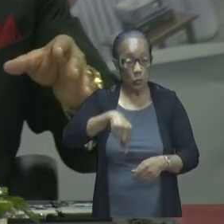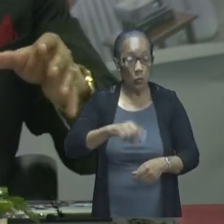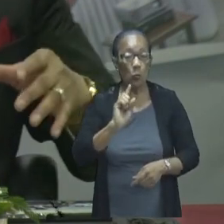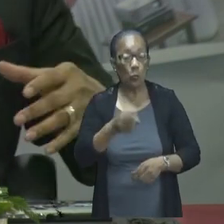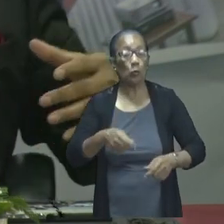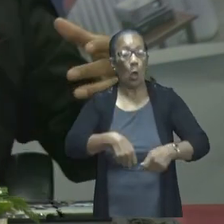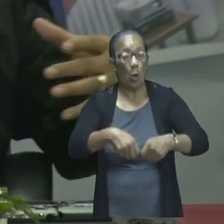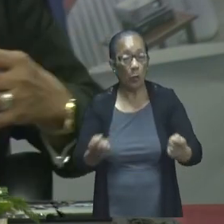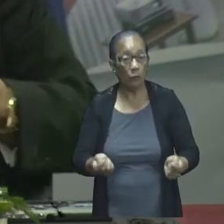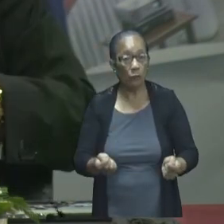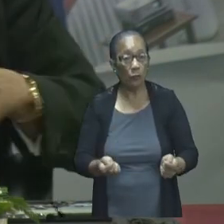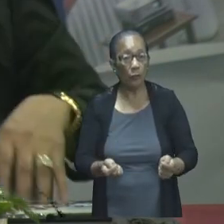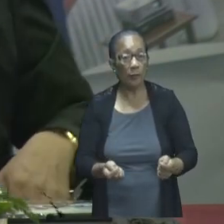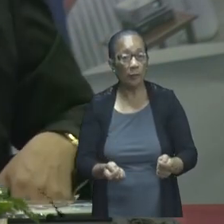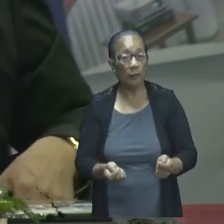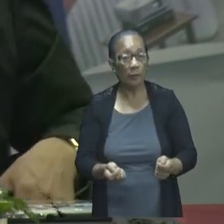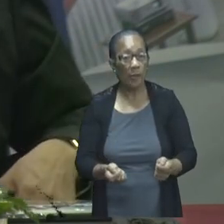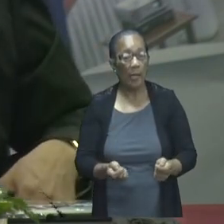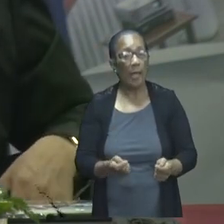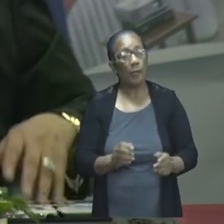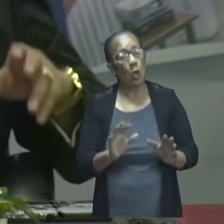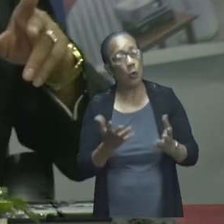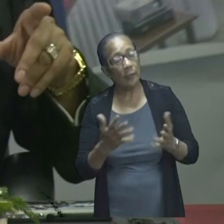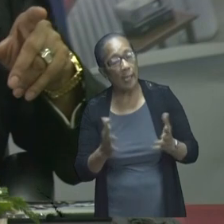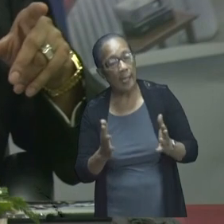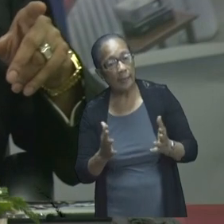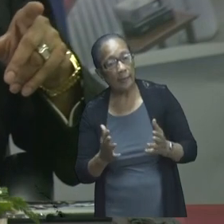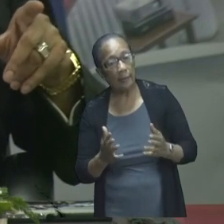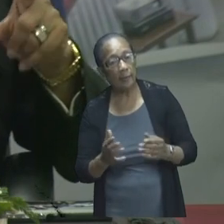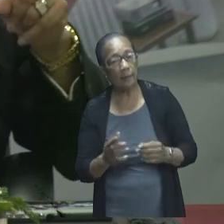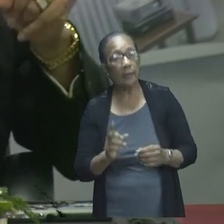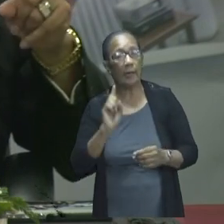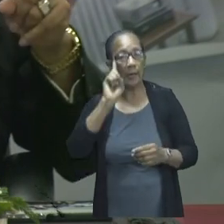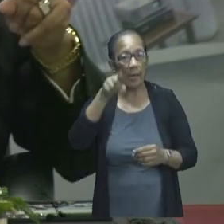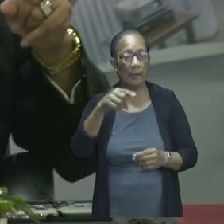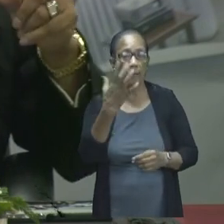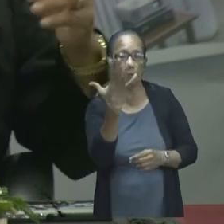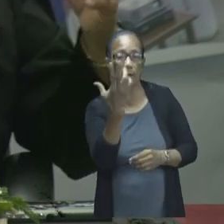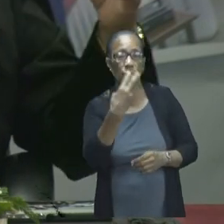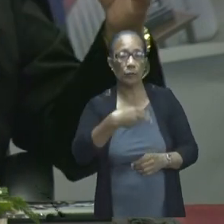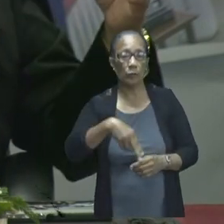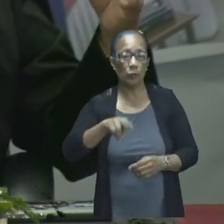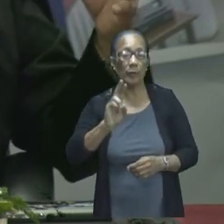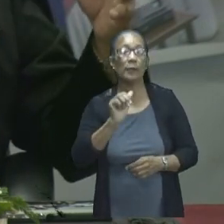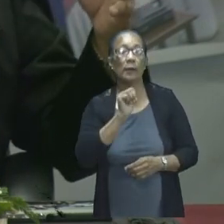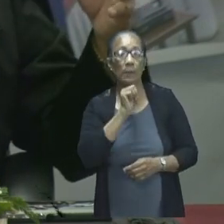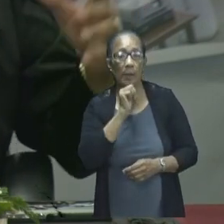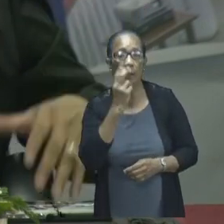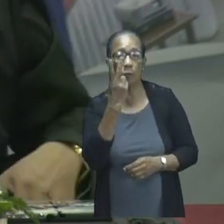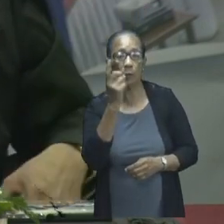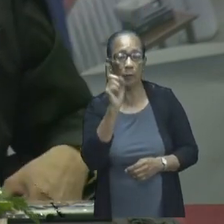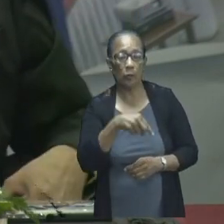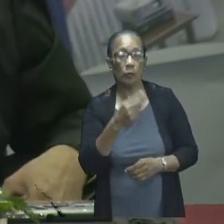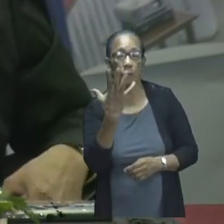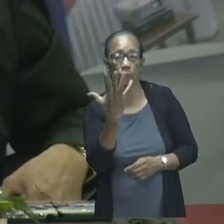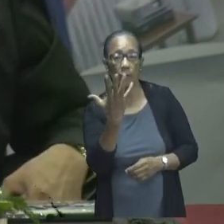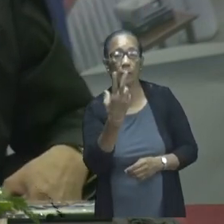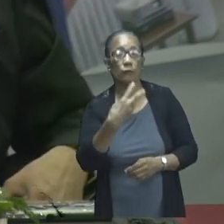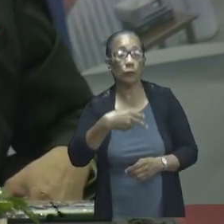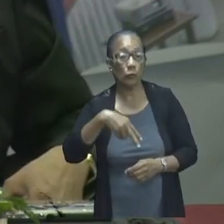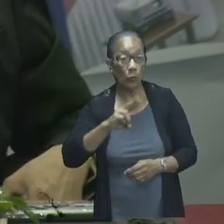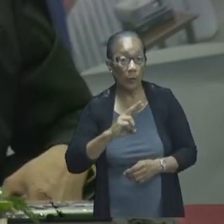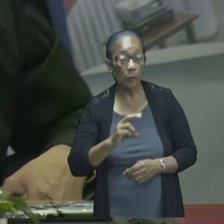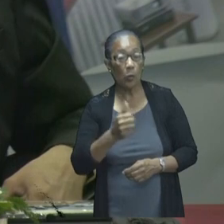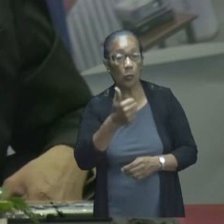en uiteindelijk moeten gaan naar 25 may 2002 van 20 waarbij we goed moet daarna ga op de